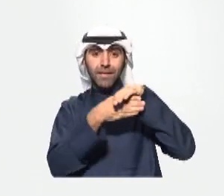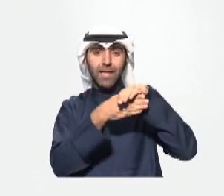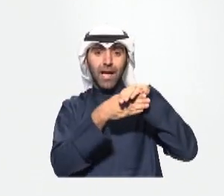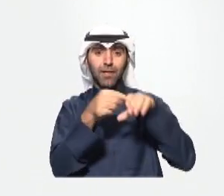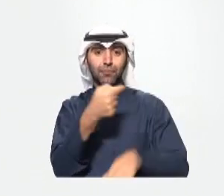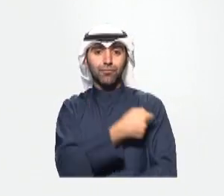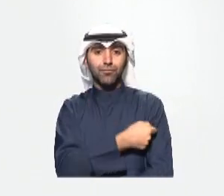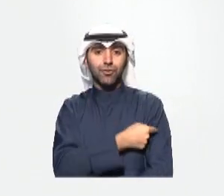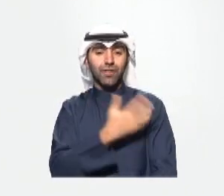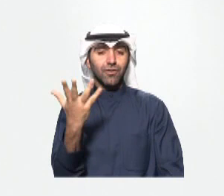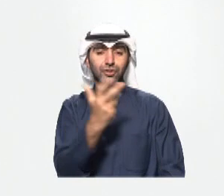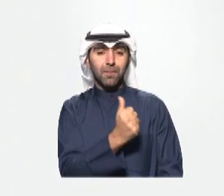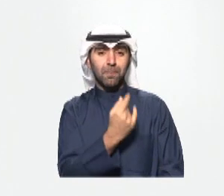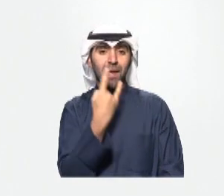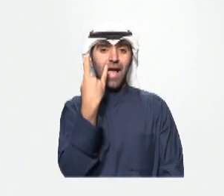هي